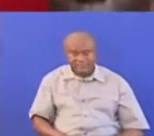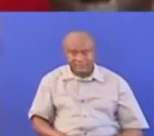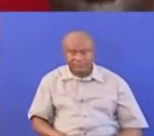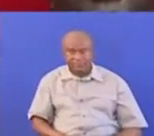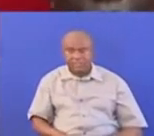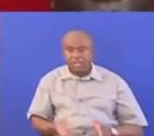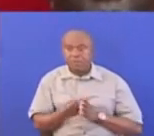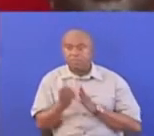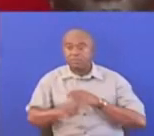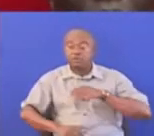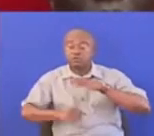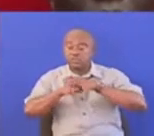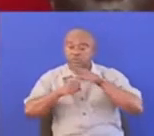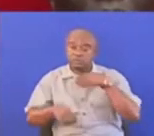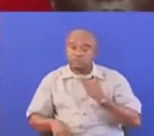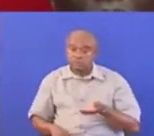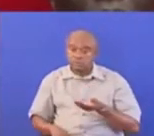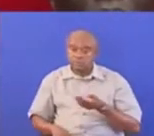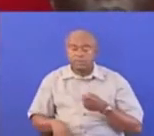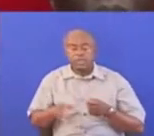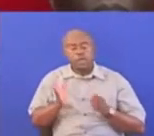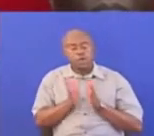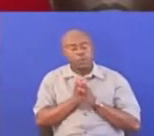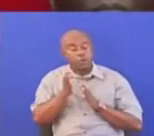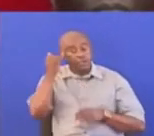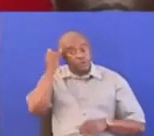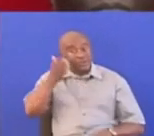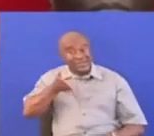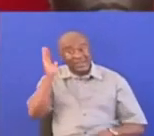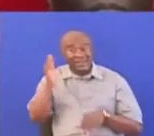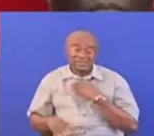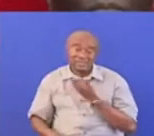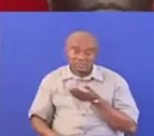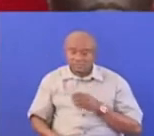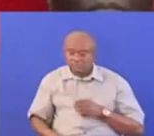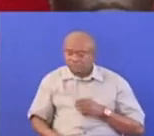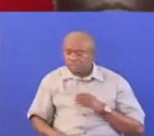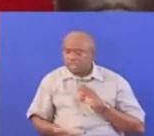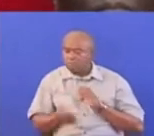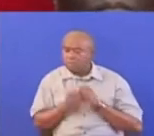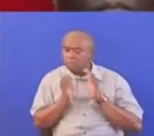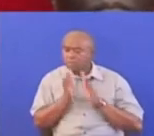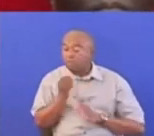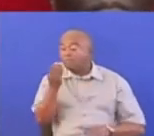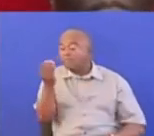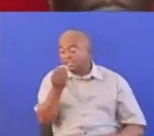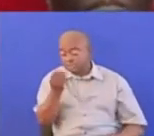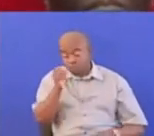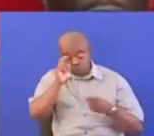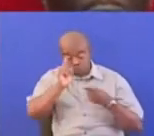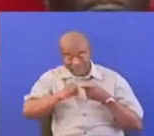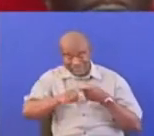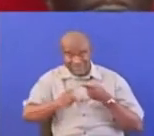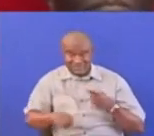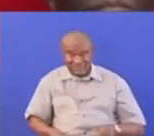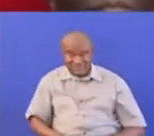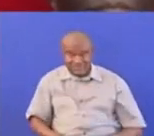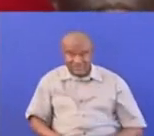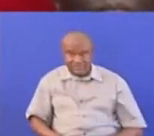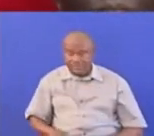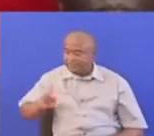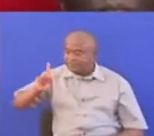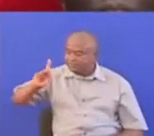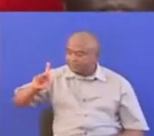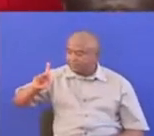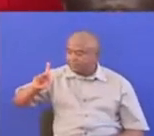na kuunga mkono, nataka kuishauri serikali mambo machache yafuatayo. Moja, Kigosi